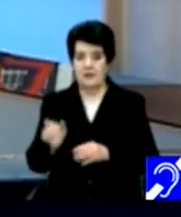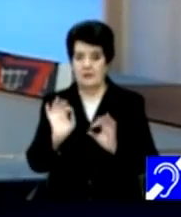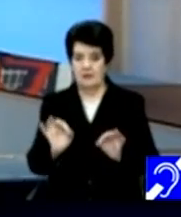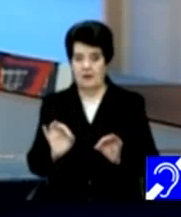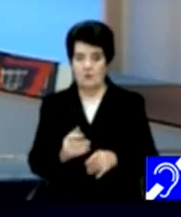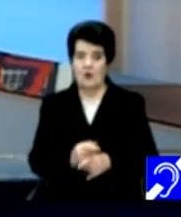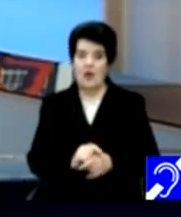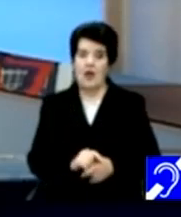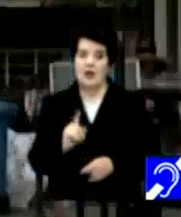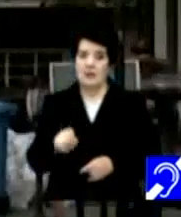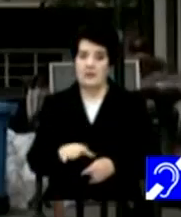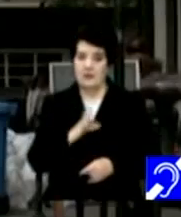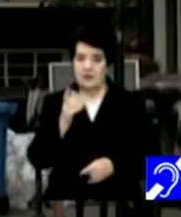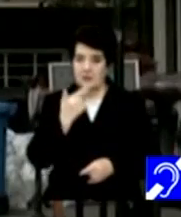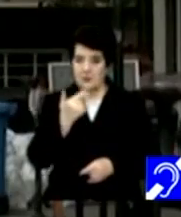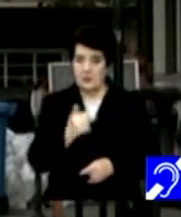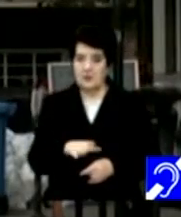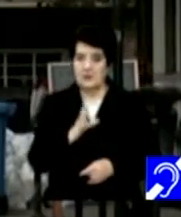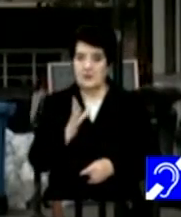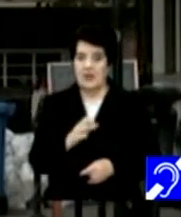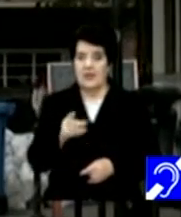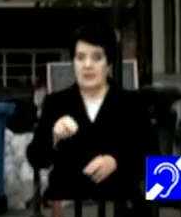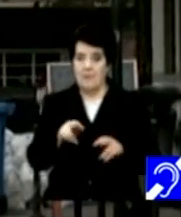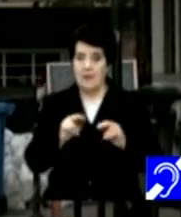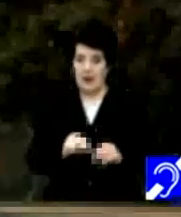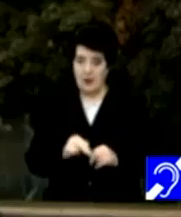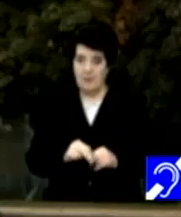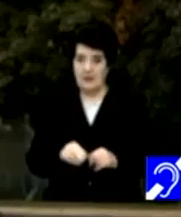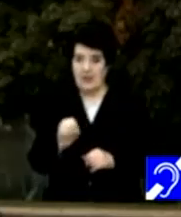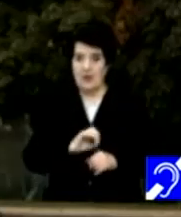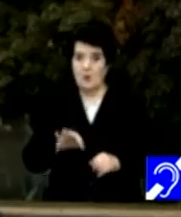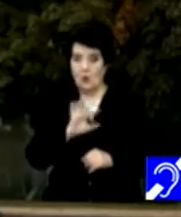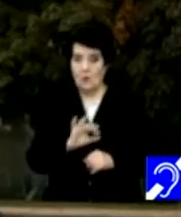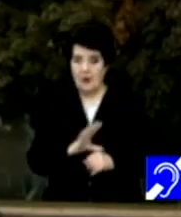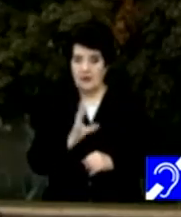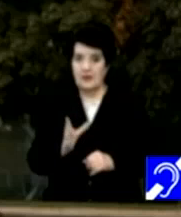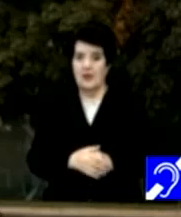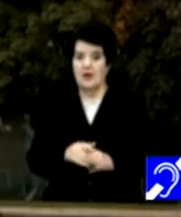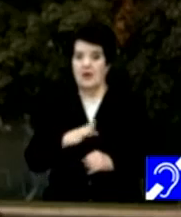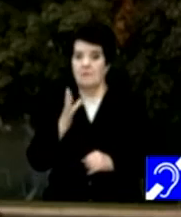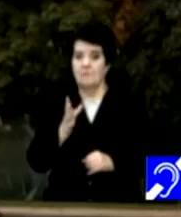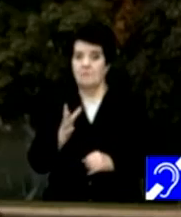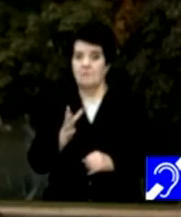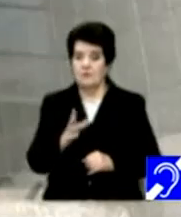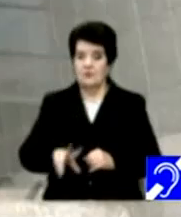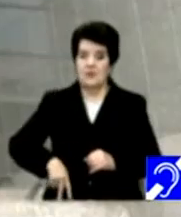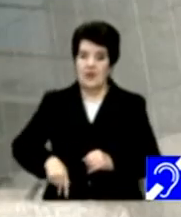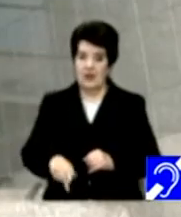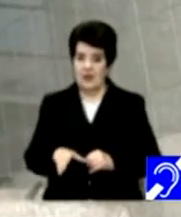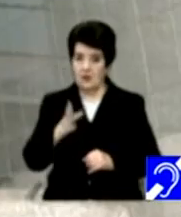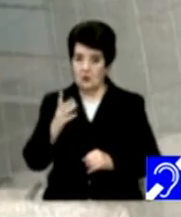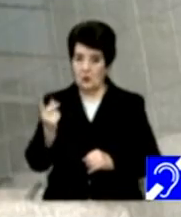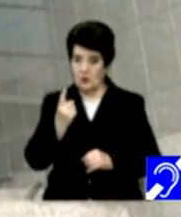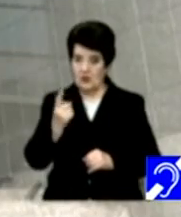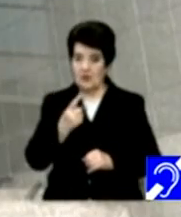Eugen Tomac. Contractul său de muncă a fost validat de Parlamentul European. Ion Iovciv a fost demis din funcția de director al unicului liceu